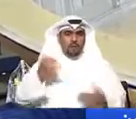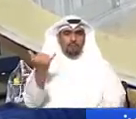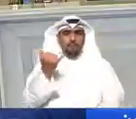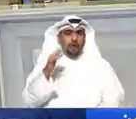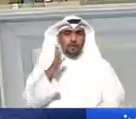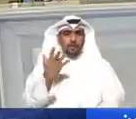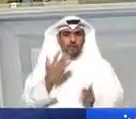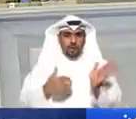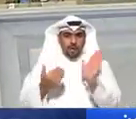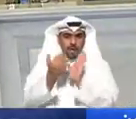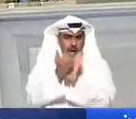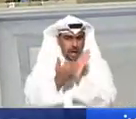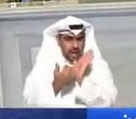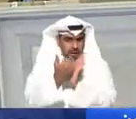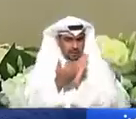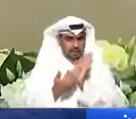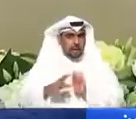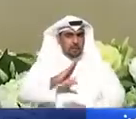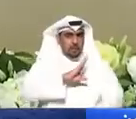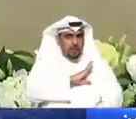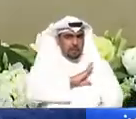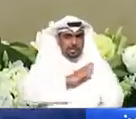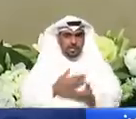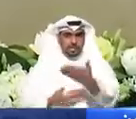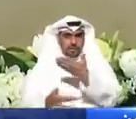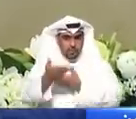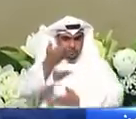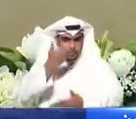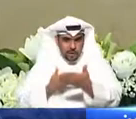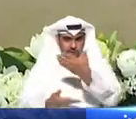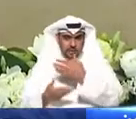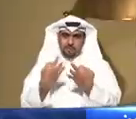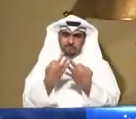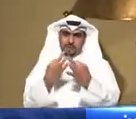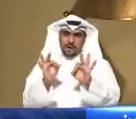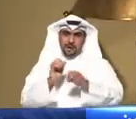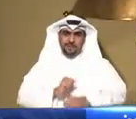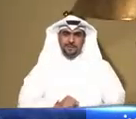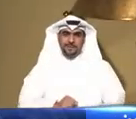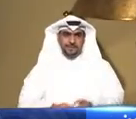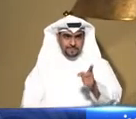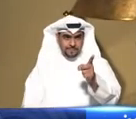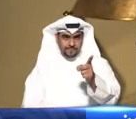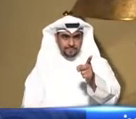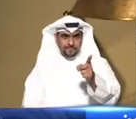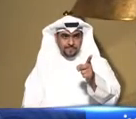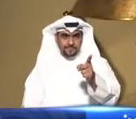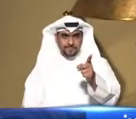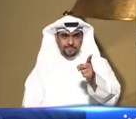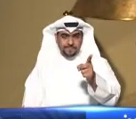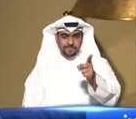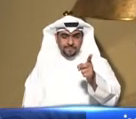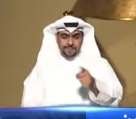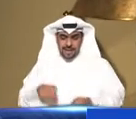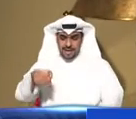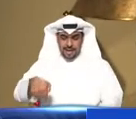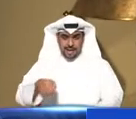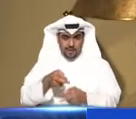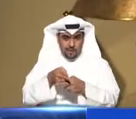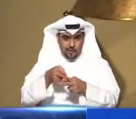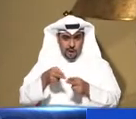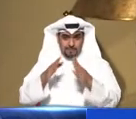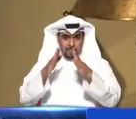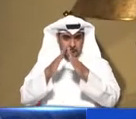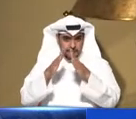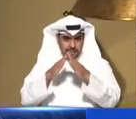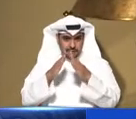المنطقة وتبادل الرؤى تجاه القضايا ذات الاهتمام المشترك. المناخ مناسب لعقد المزيد من الصفقات، خاصة أن